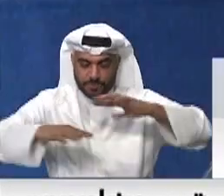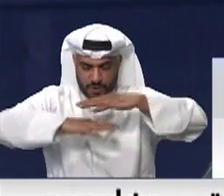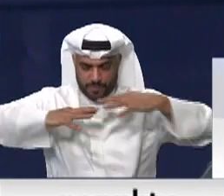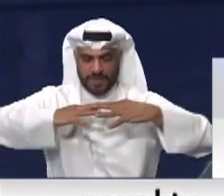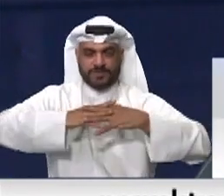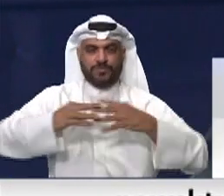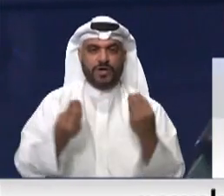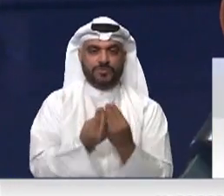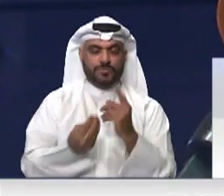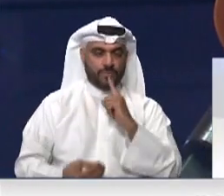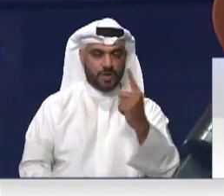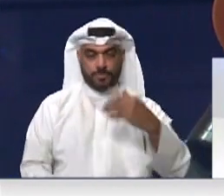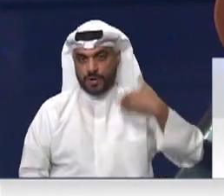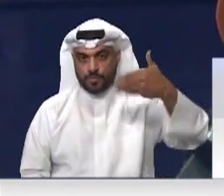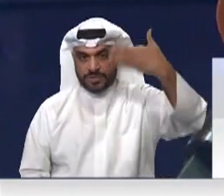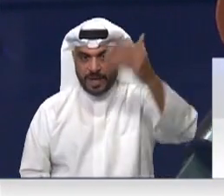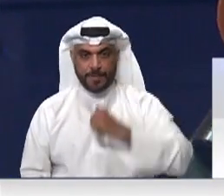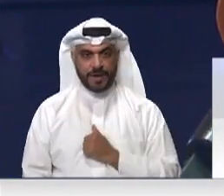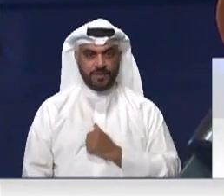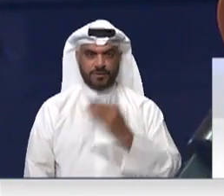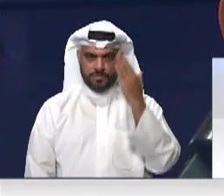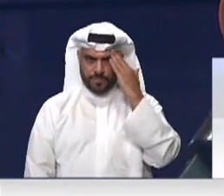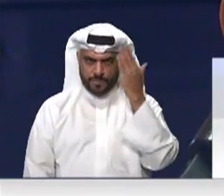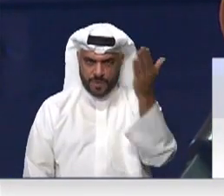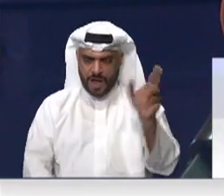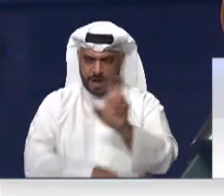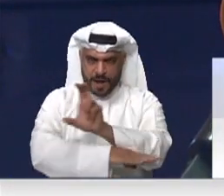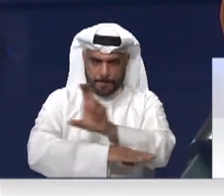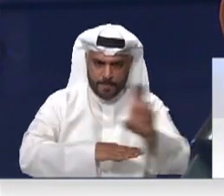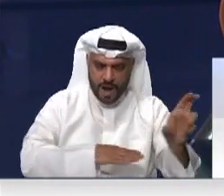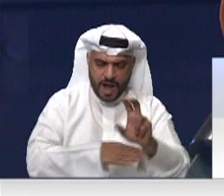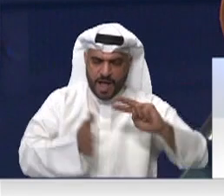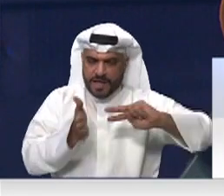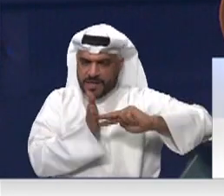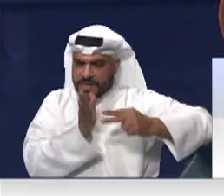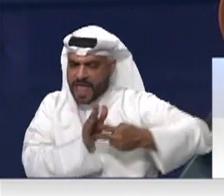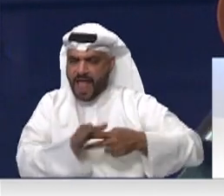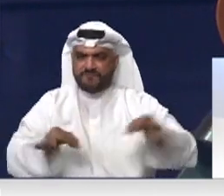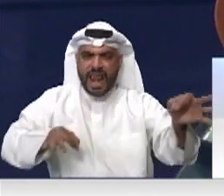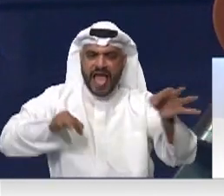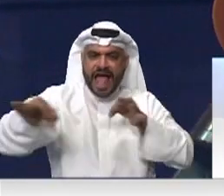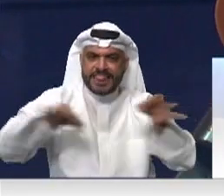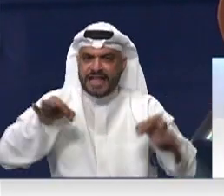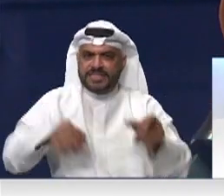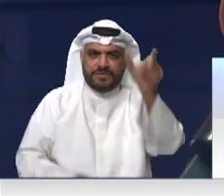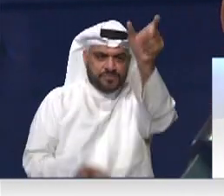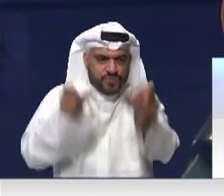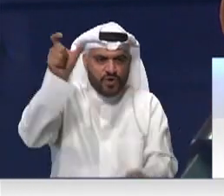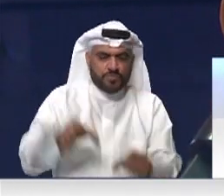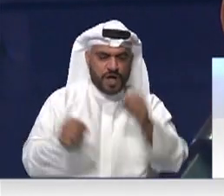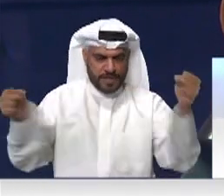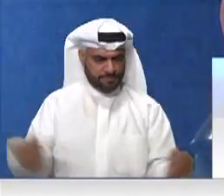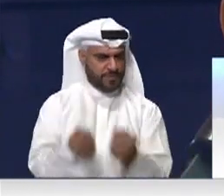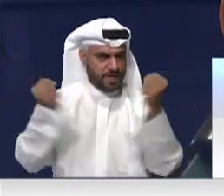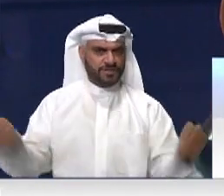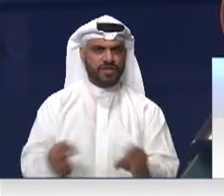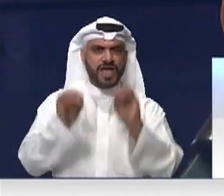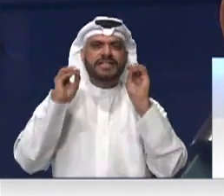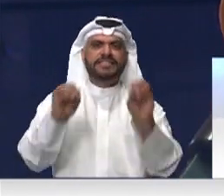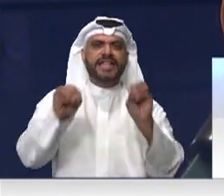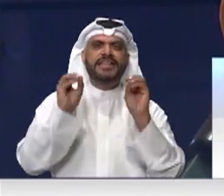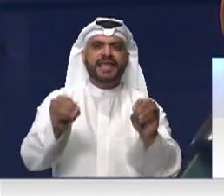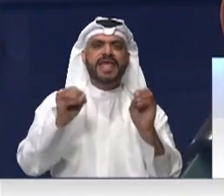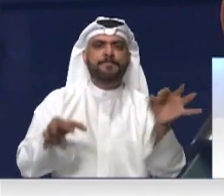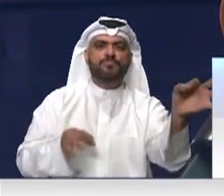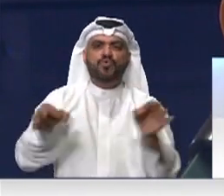أفضل. إن الرشادة في توحيد الإمكانيات بطابعها العام له فائدة عظمى في توحيد الجهود وتنويعها